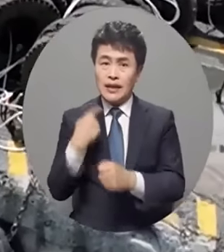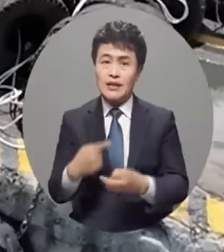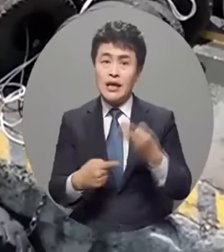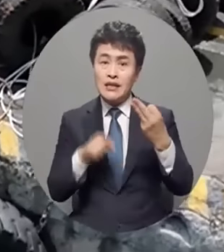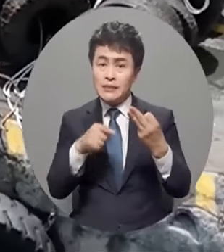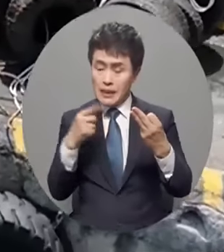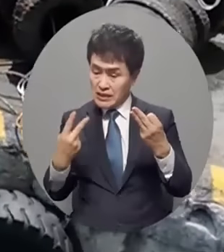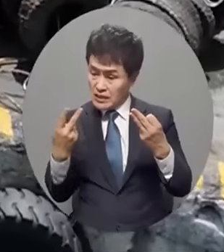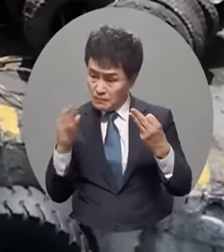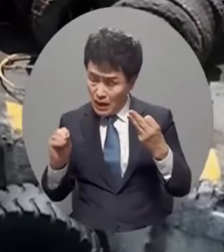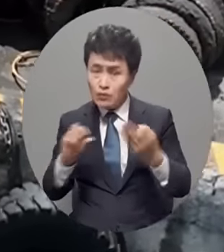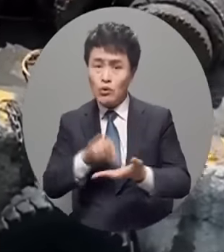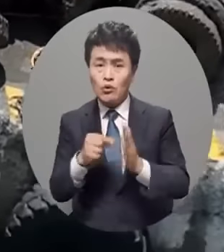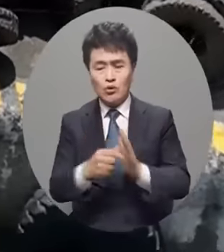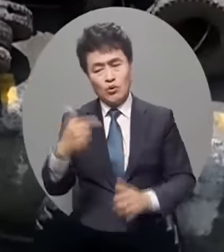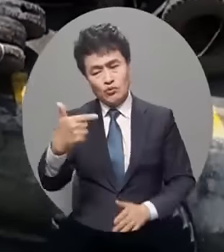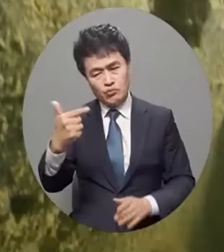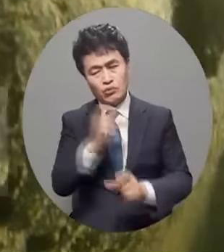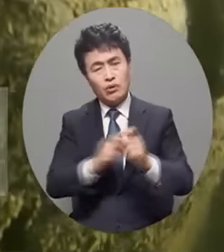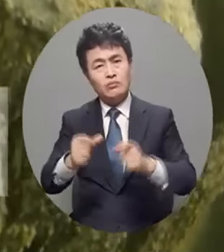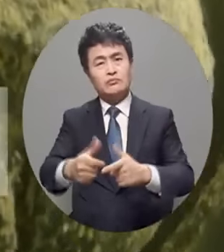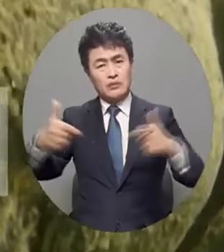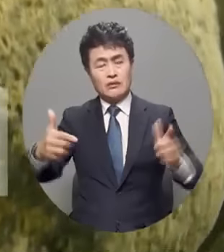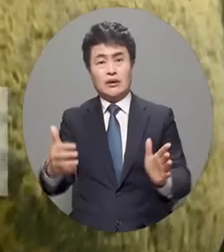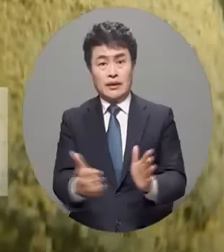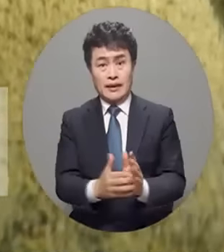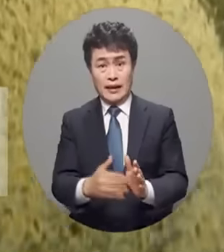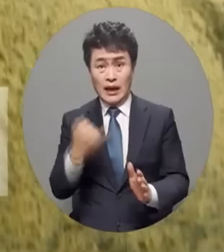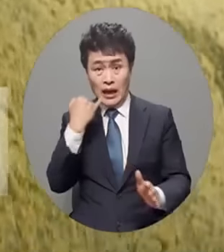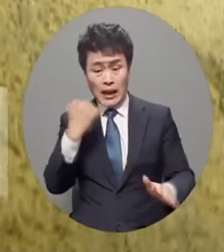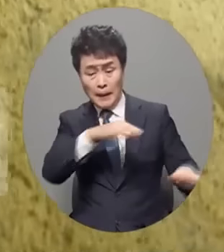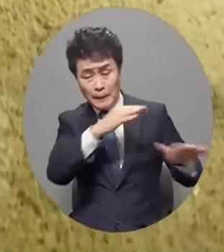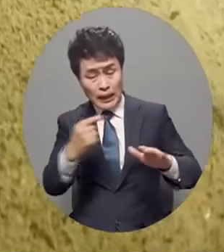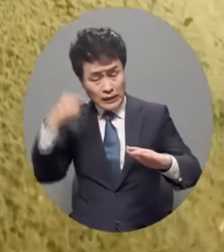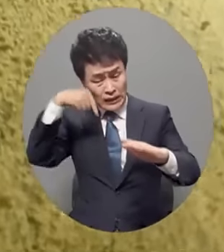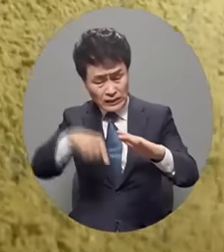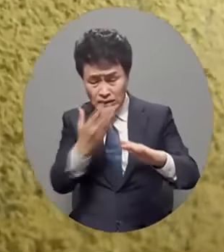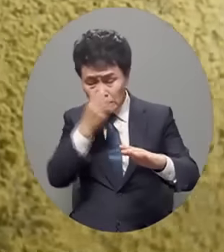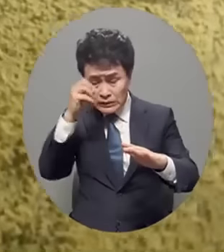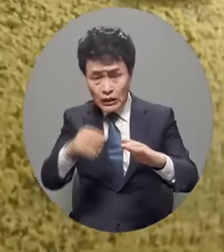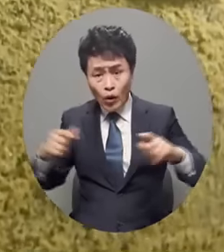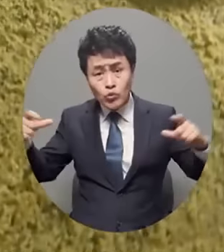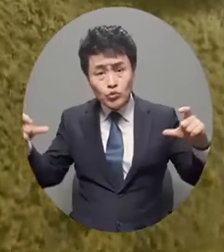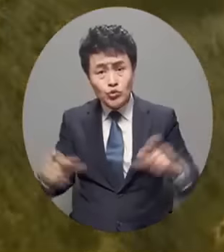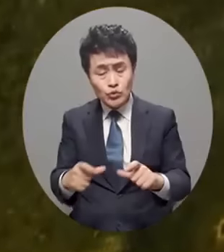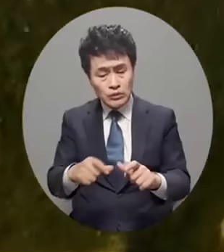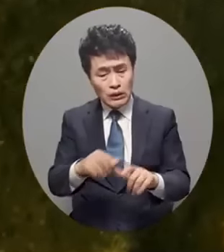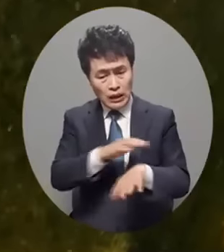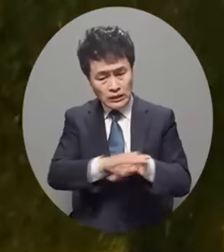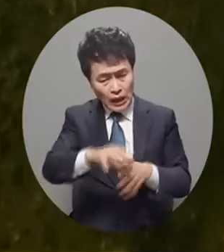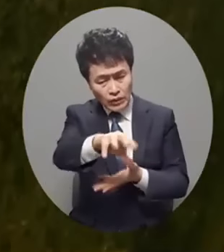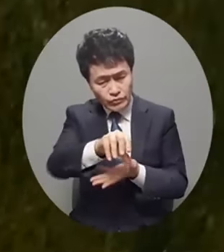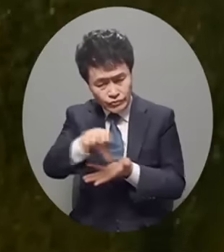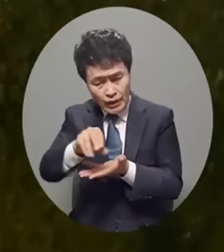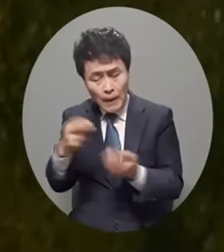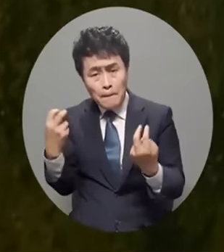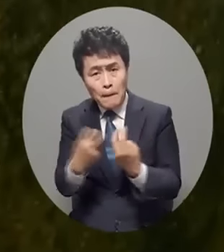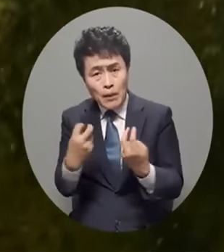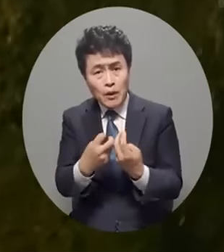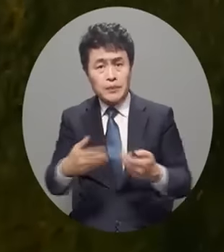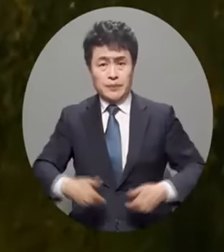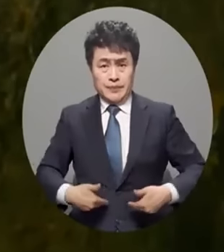톤으로 6천 톤가량 느는 데 그쳤습니다. 바다 쓰레기 발생을 줄이고 체계적으로 수거할 수 있는 제도 마련이 시급합니다.